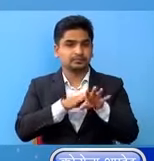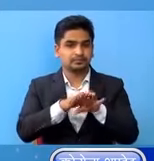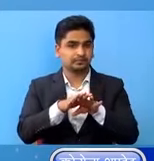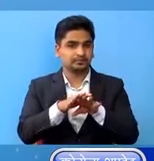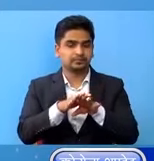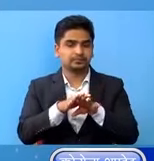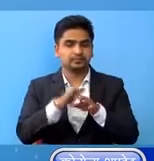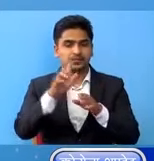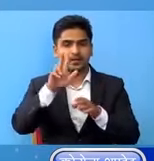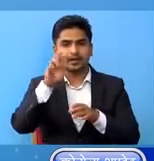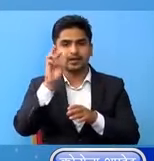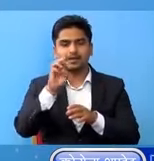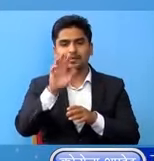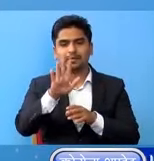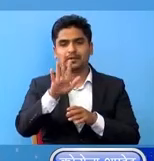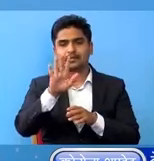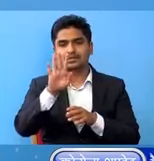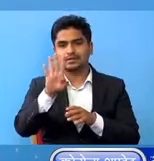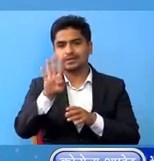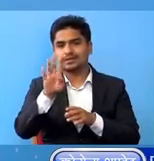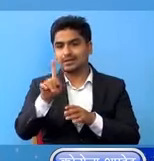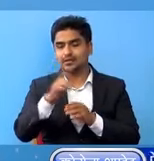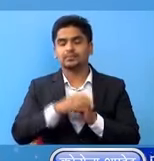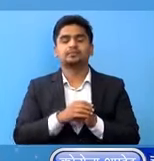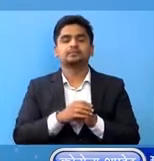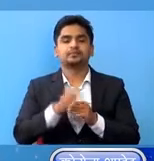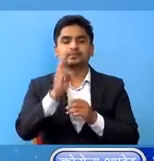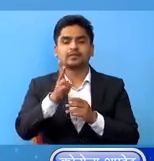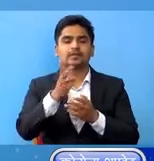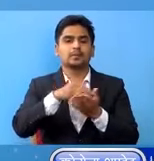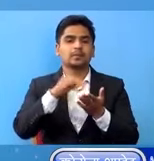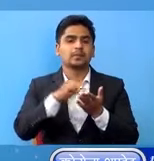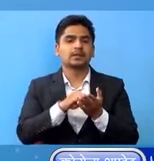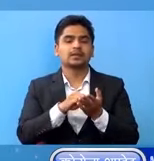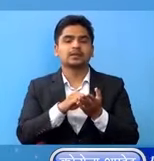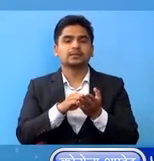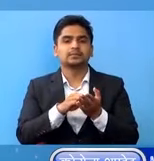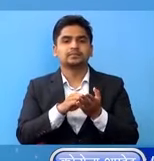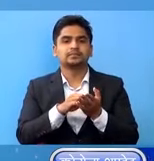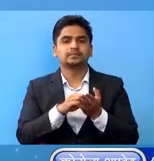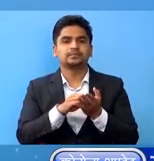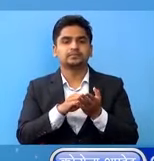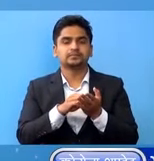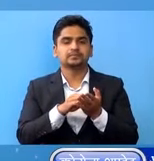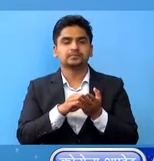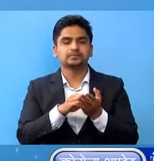संख्या 8,541, त्यसमध्ये